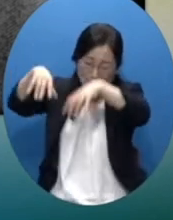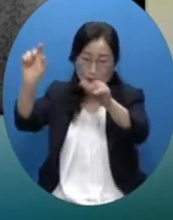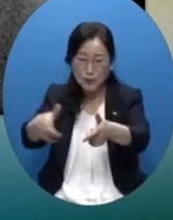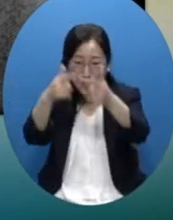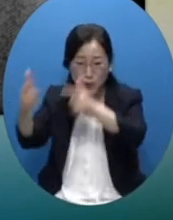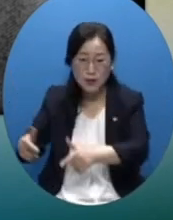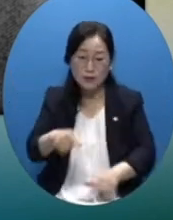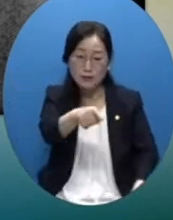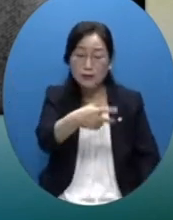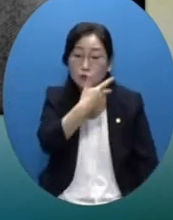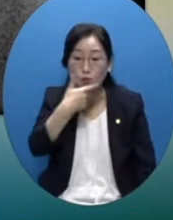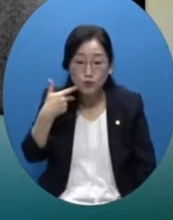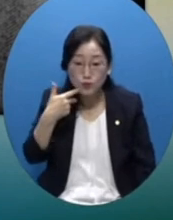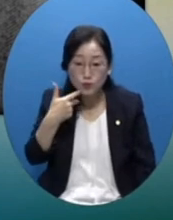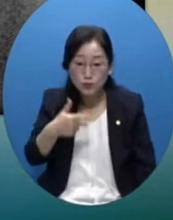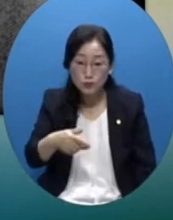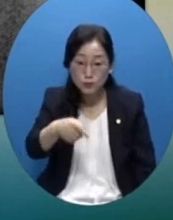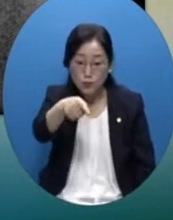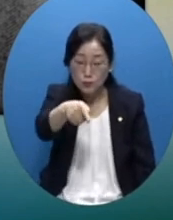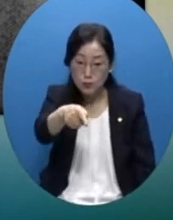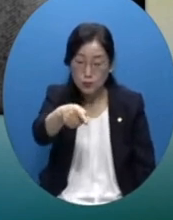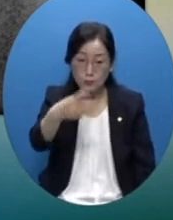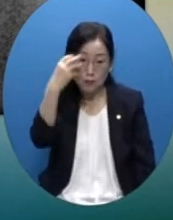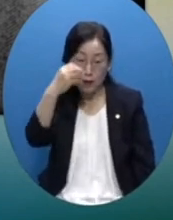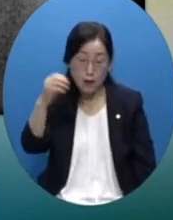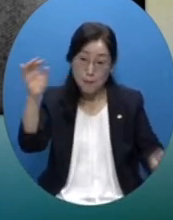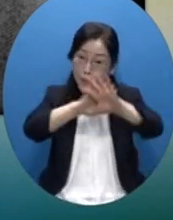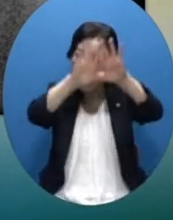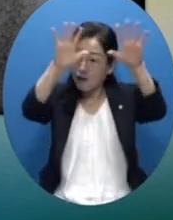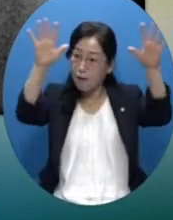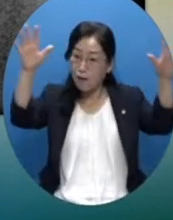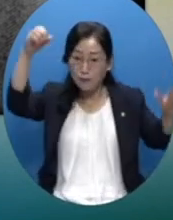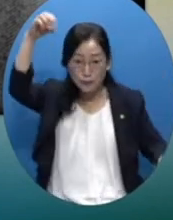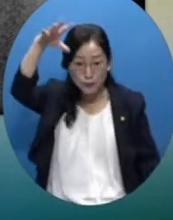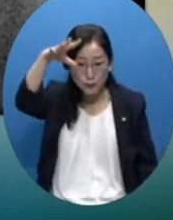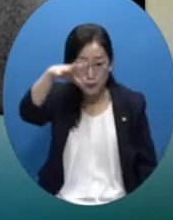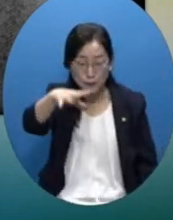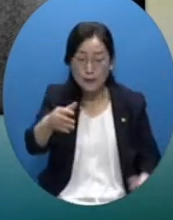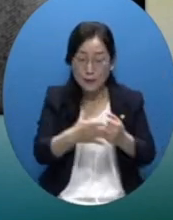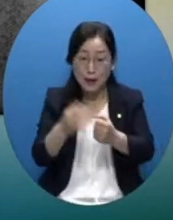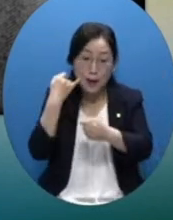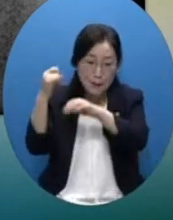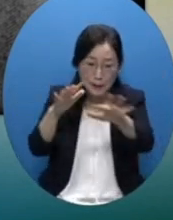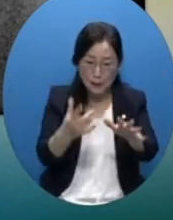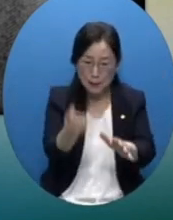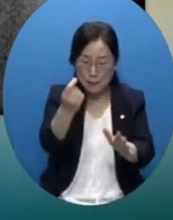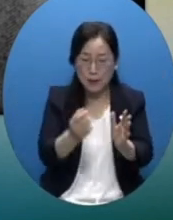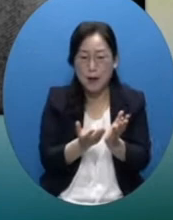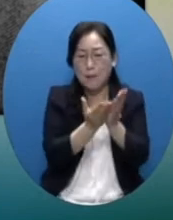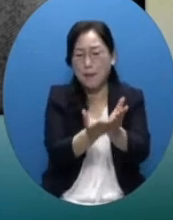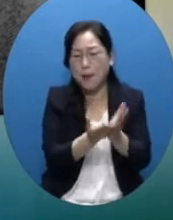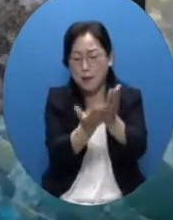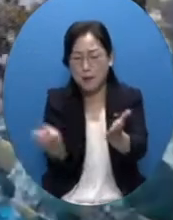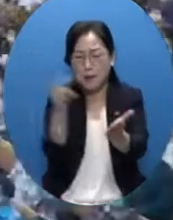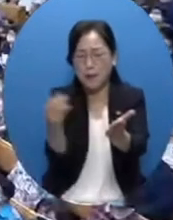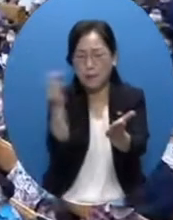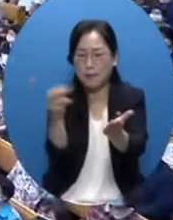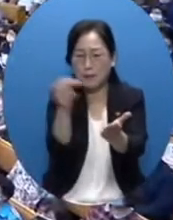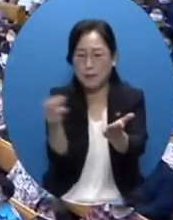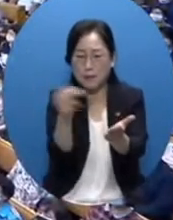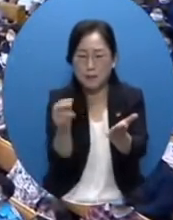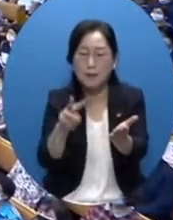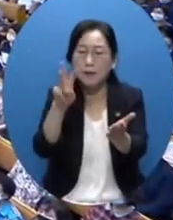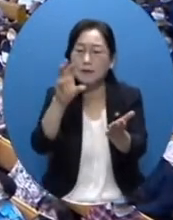그리고 이쪽에 부착한 날씨가 되어서 계속 수많은 배를 보내서 어 수 까지 다 보내서 저